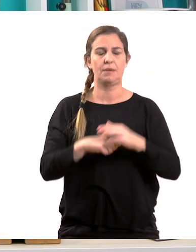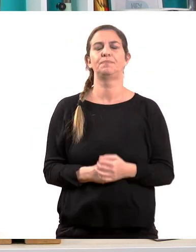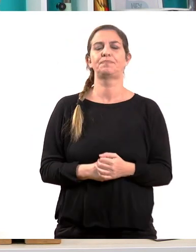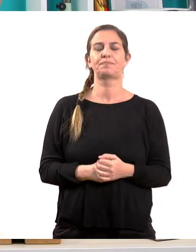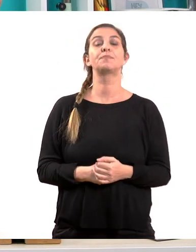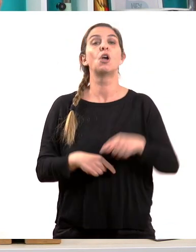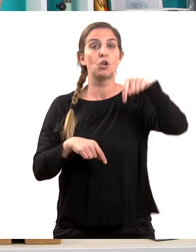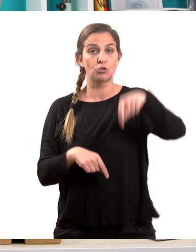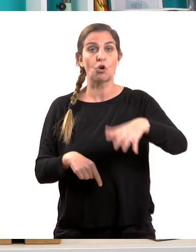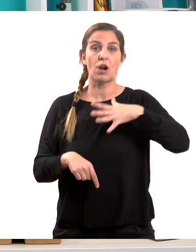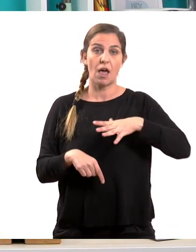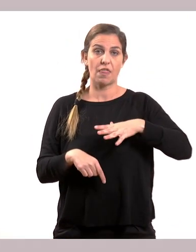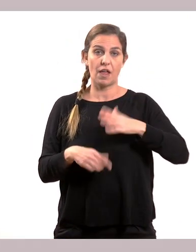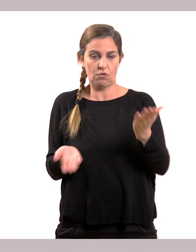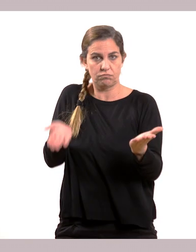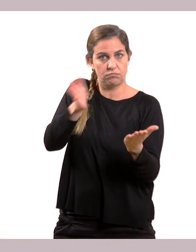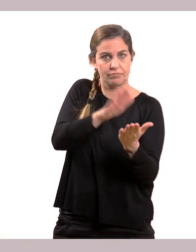τώρα στην επόμενη σελίδα.